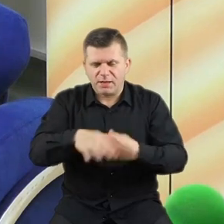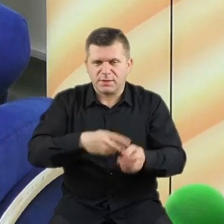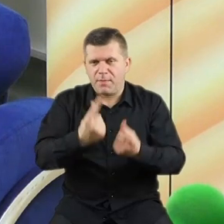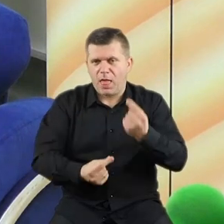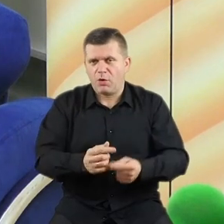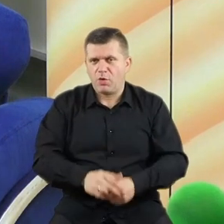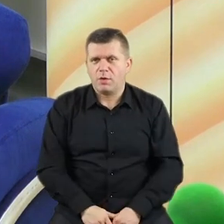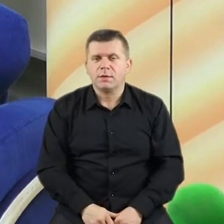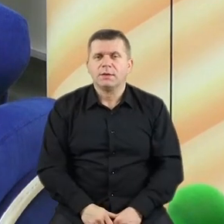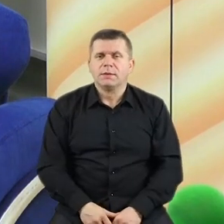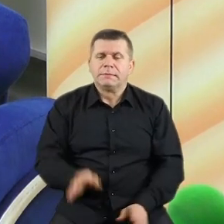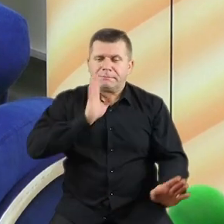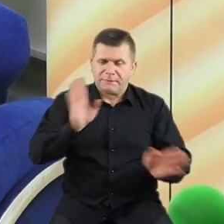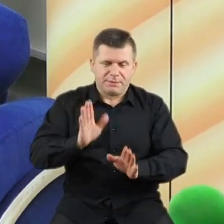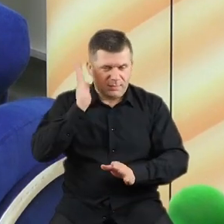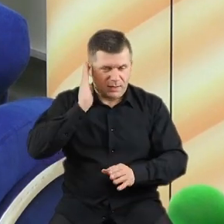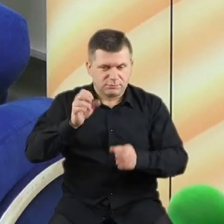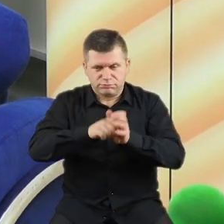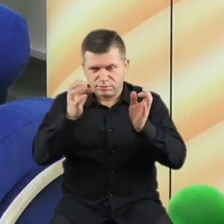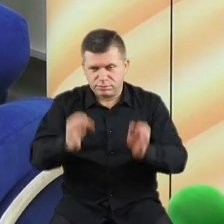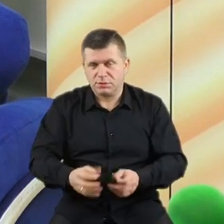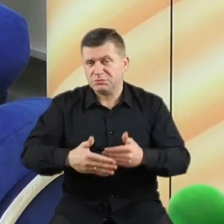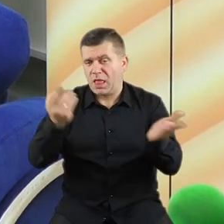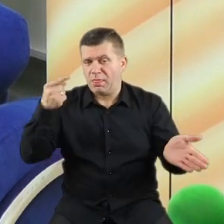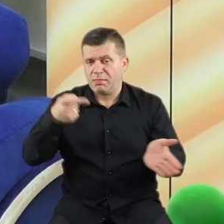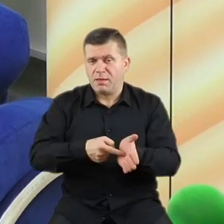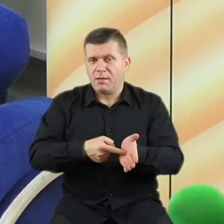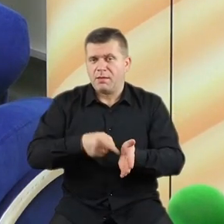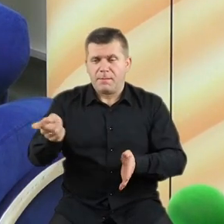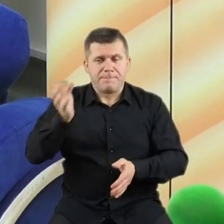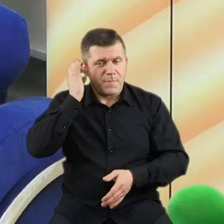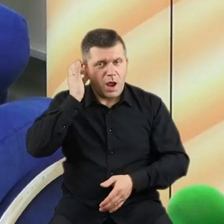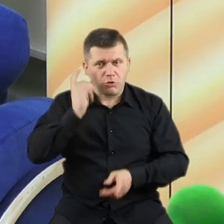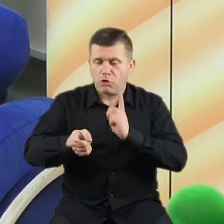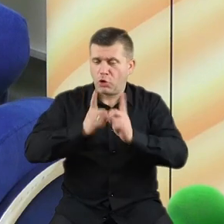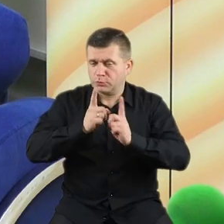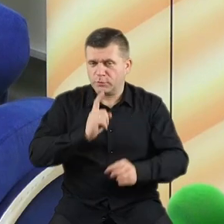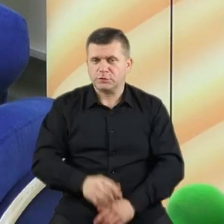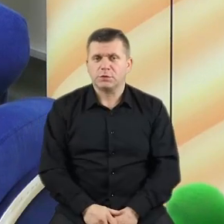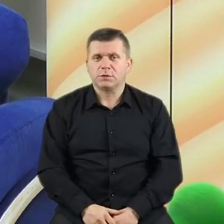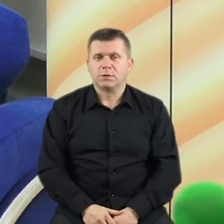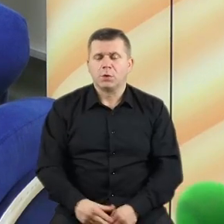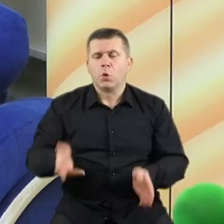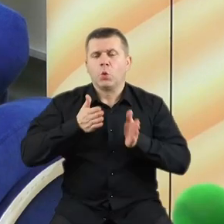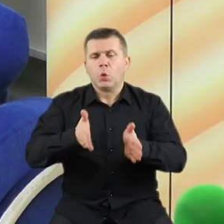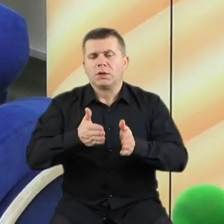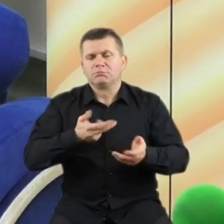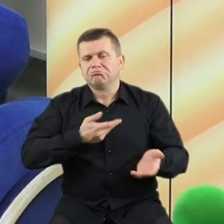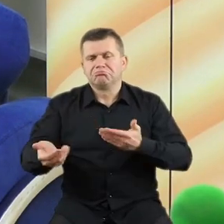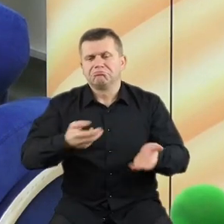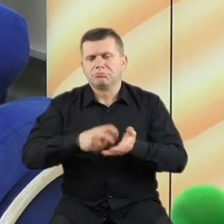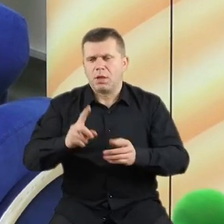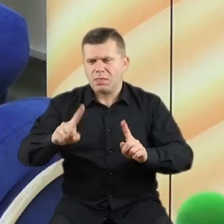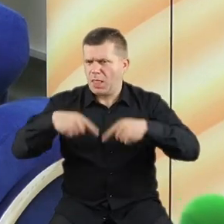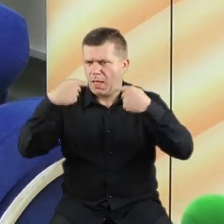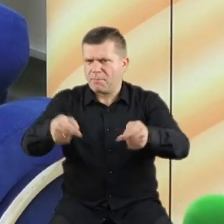mieszkają w podobnej strukturze cały czas w tej dzielnicy, w tej kamienicy. I któregoś dnia ta moja pani, rozmówczyni, idzie ulicą, a oni na